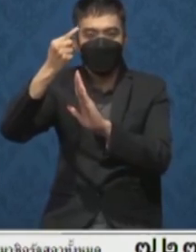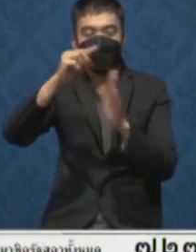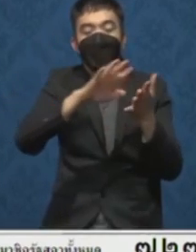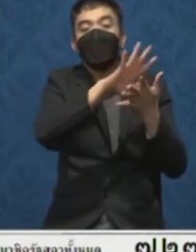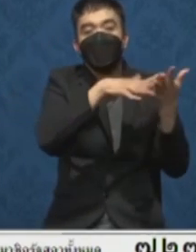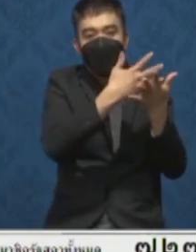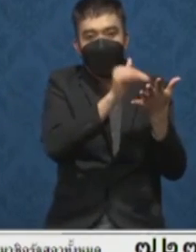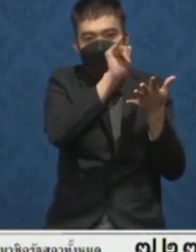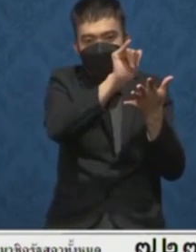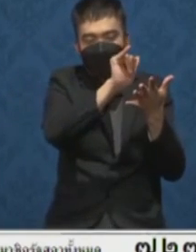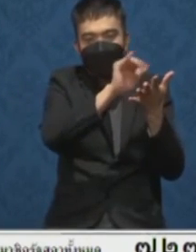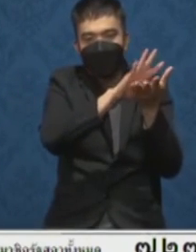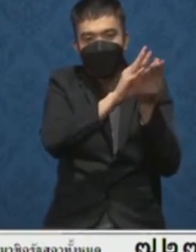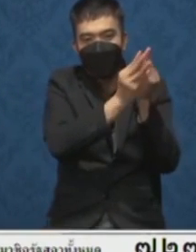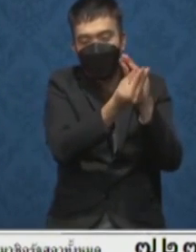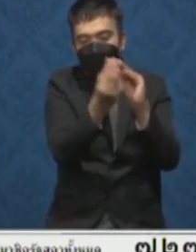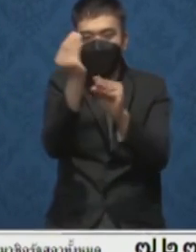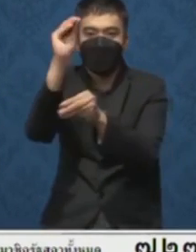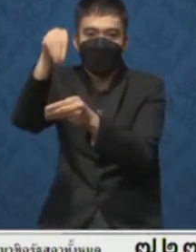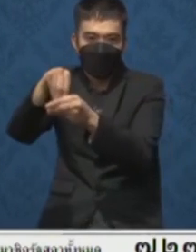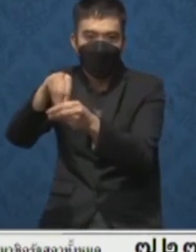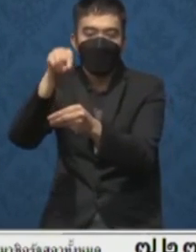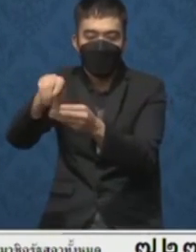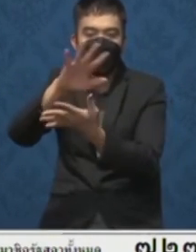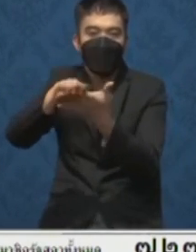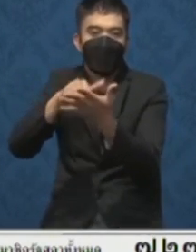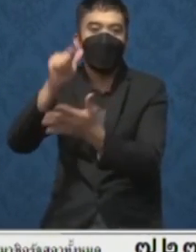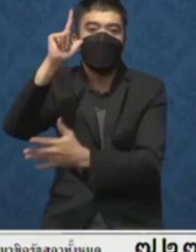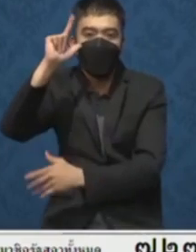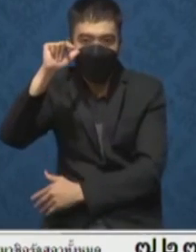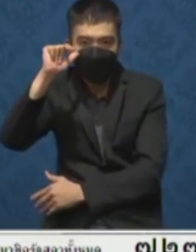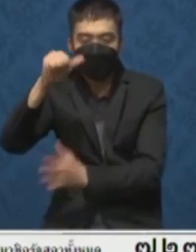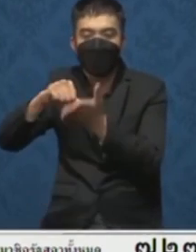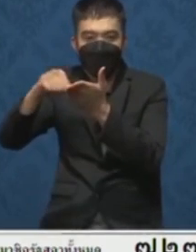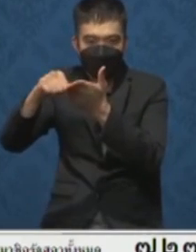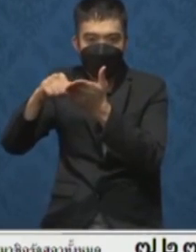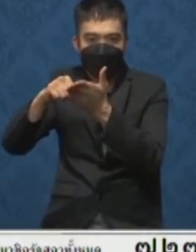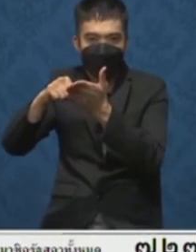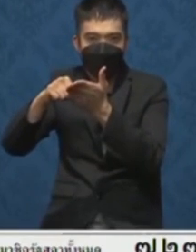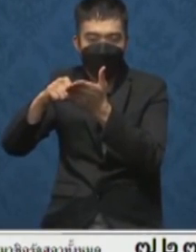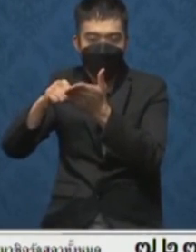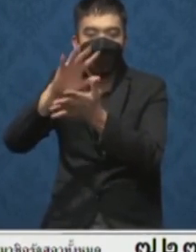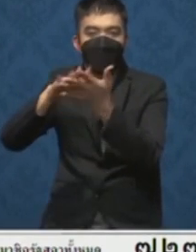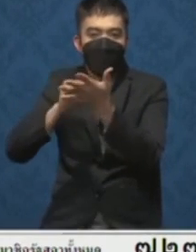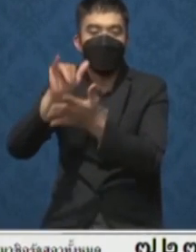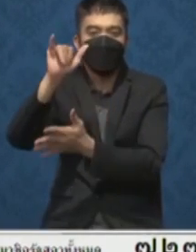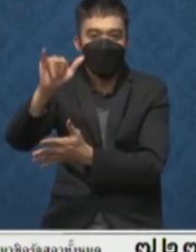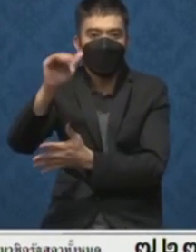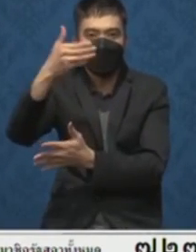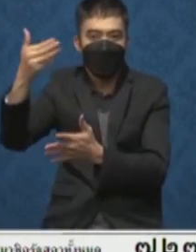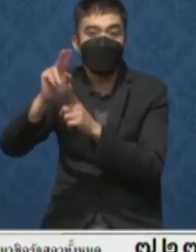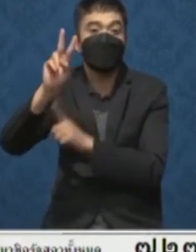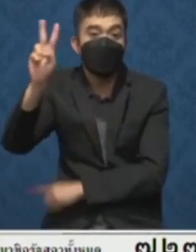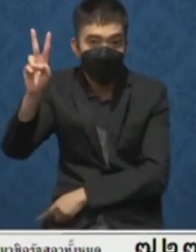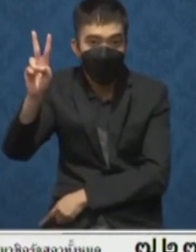รวมอยู่ในแผนแม่บทภายใ้ยุทธศาตชาติบับปรบปุงหรอทเรียกว่าแผนยุทธศาติชาติ 2